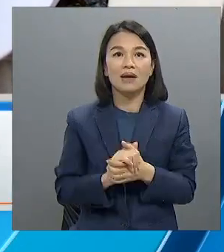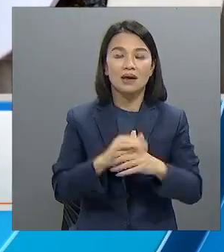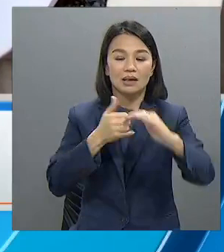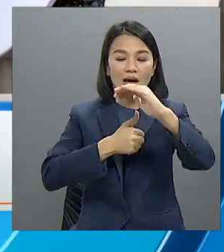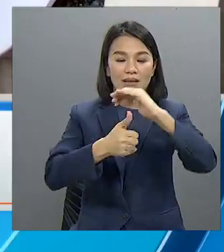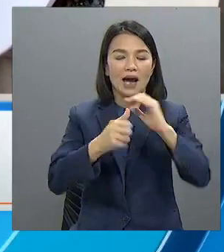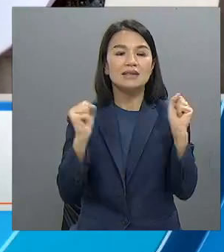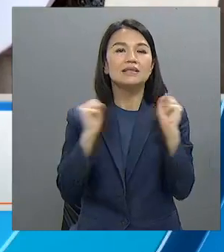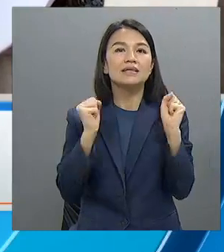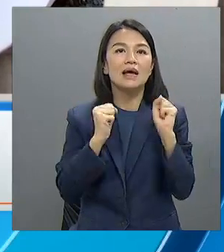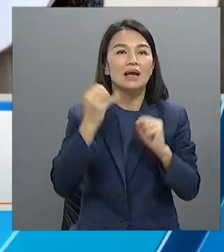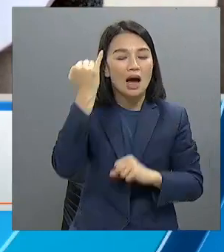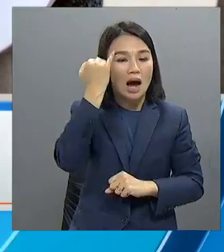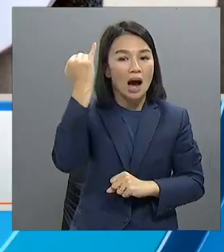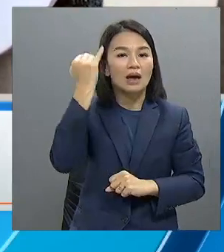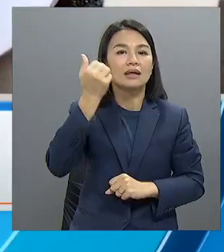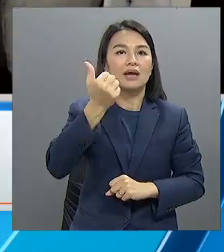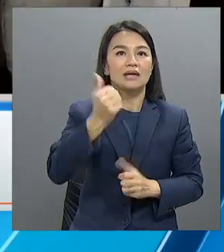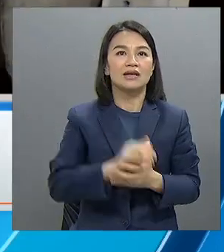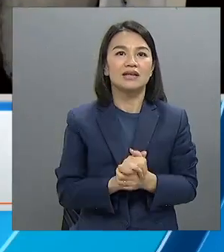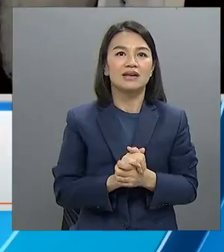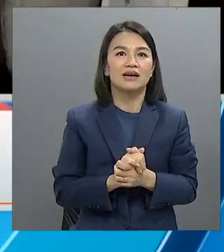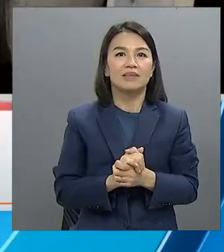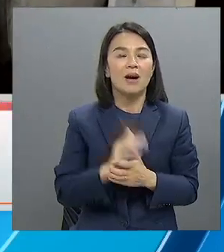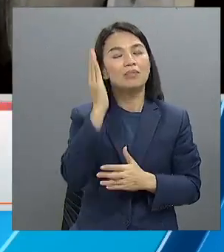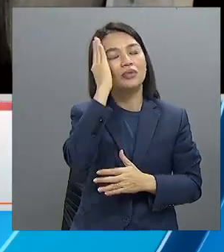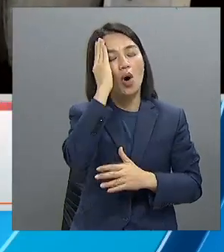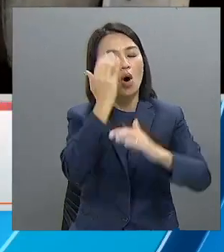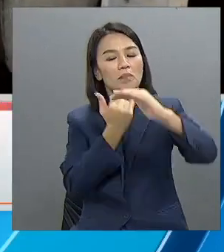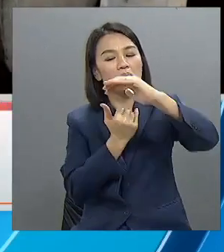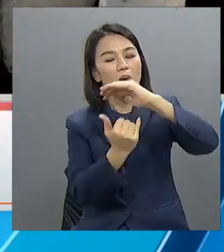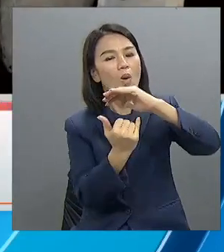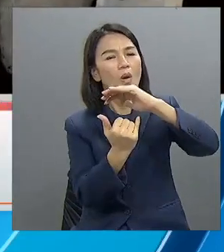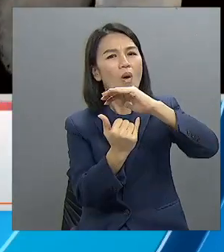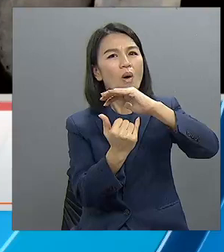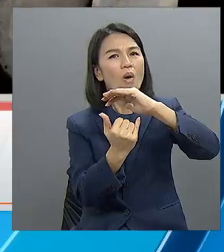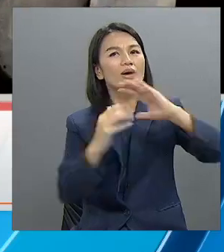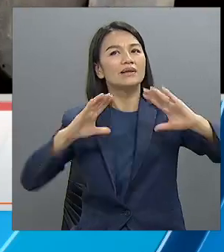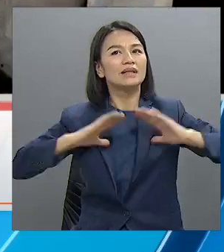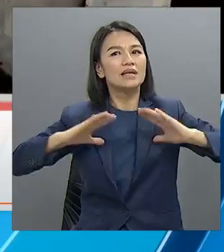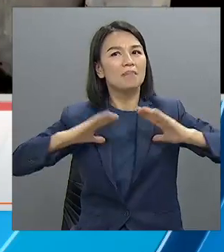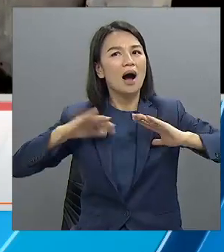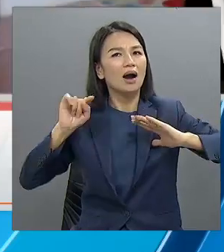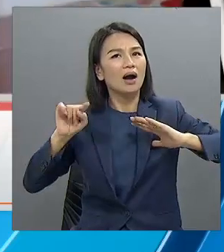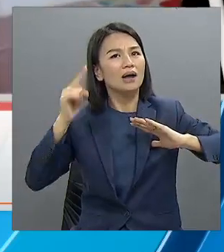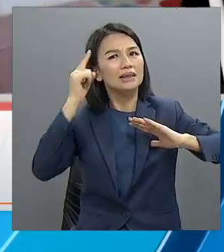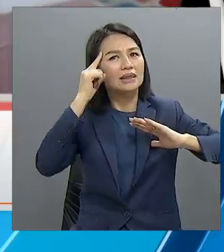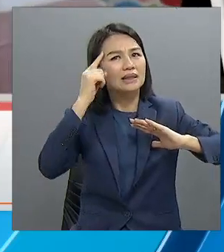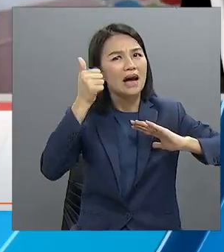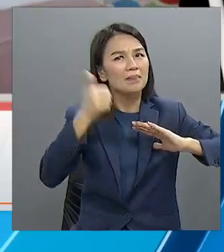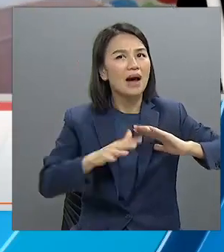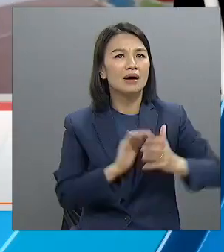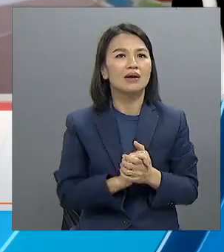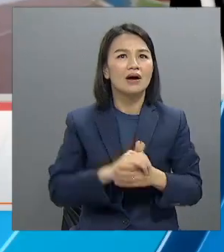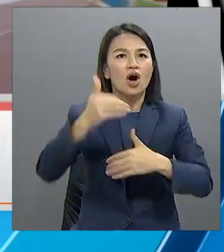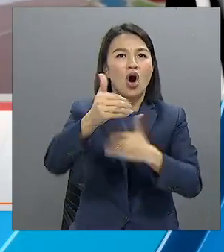ไอเดียเลยนะ ค่ะ โฮสเทลโอ่ง นะ ทำที่พักมาจากโอ่งอะไรอย่างเง ี้ย แต่เป็นห้องน้ำรวมตามสไตล์โฮ